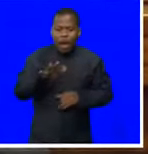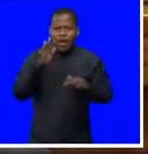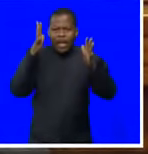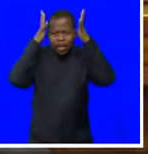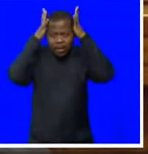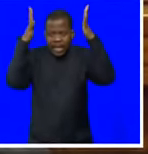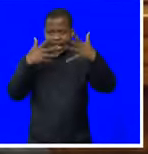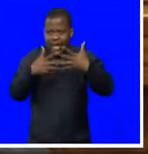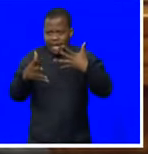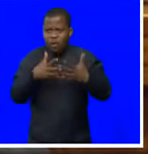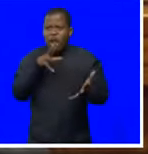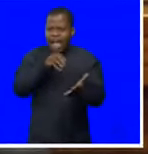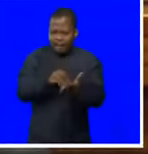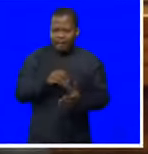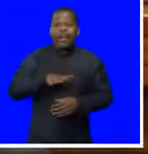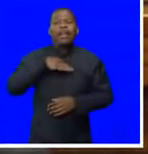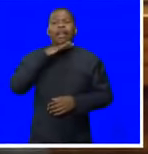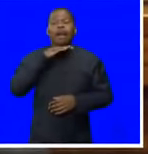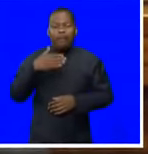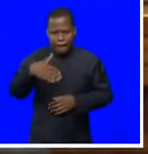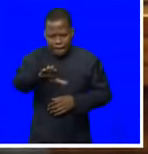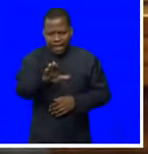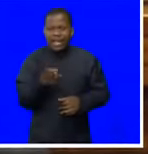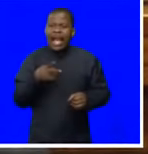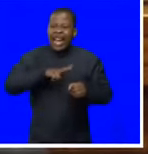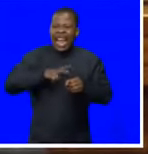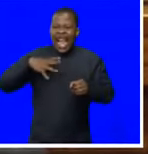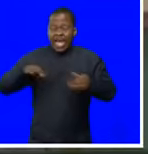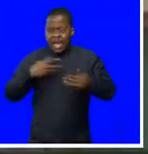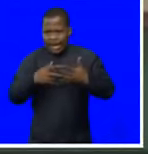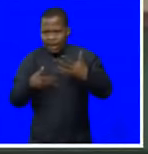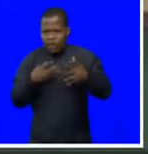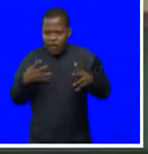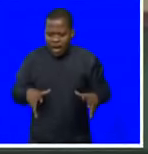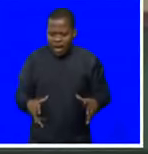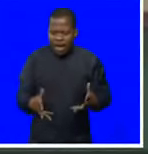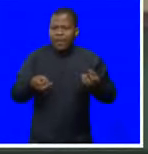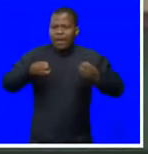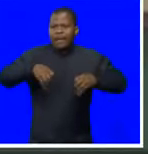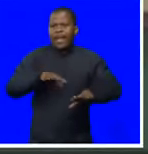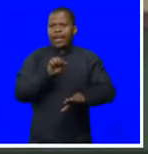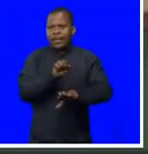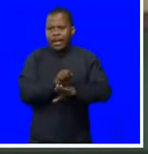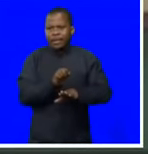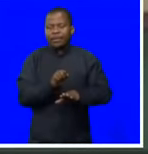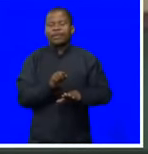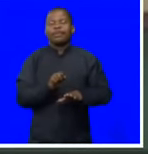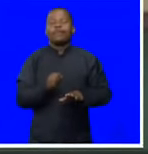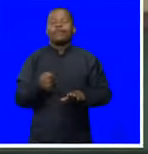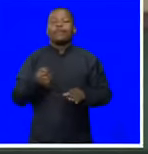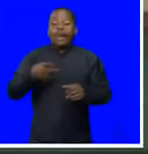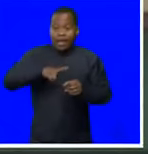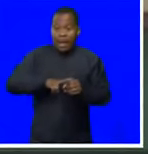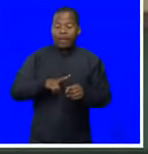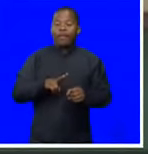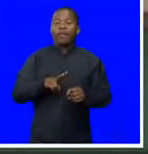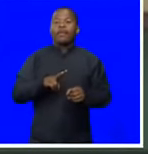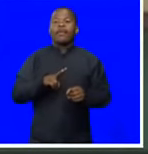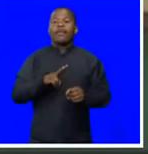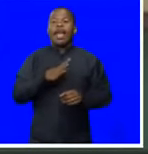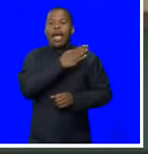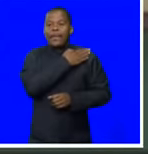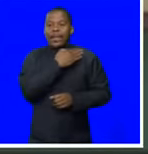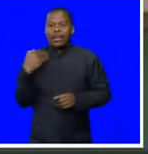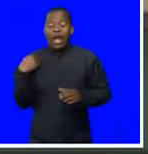amaswati kutekile ayazamaza but kunetilo besingakhona ukulima futhi amaswati njengoba ishilwe indvuna ukuthi simo